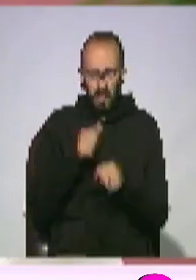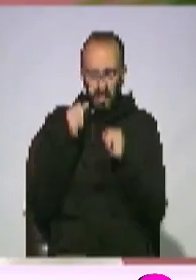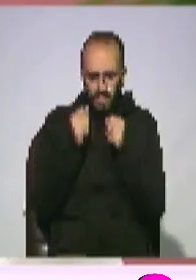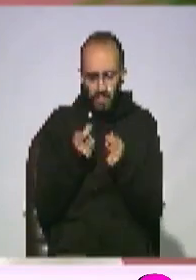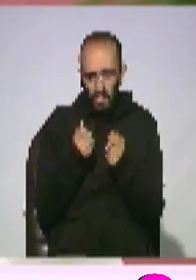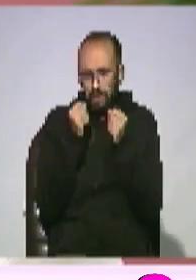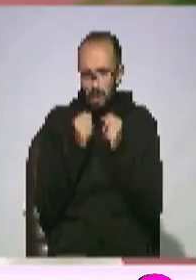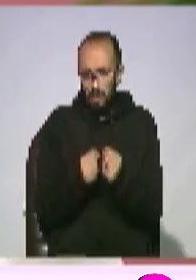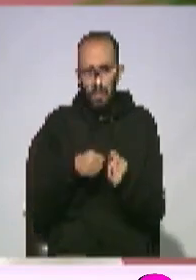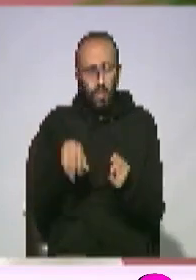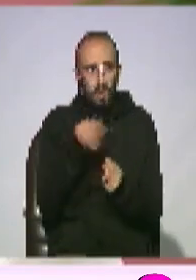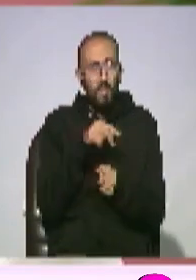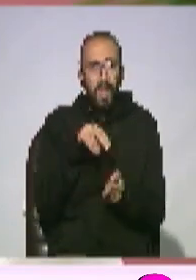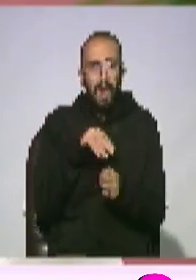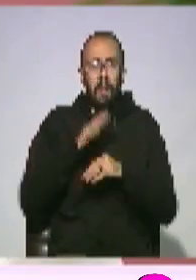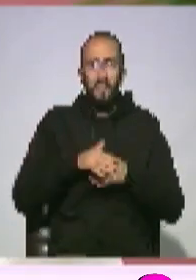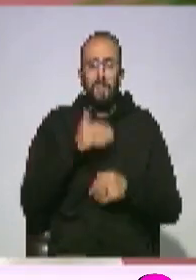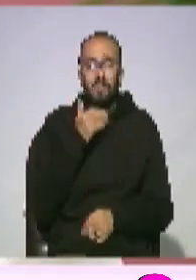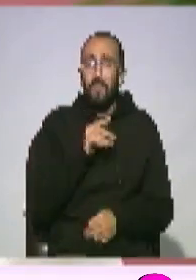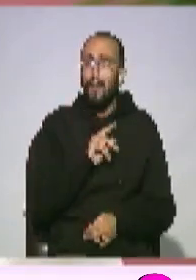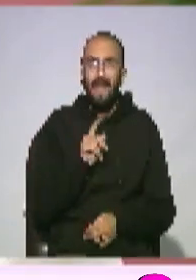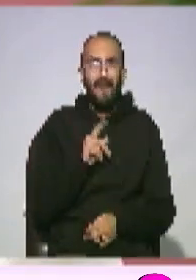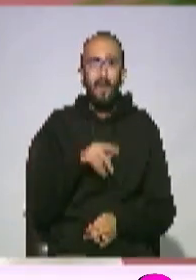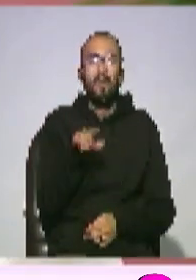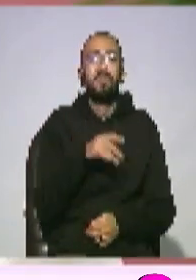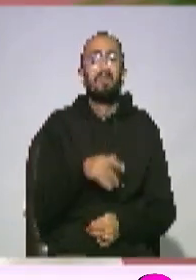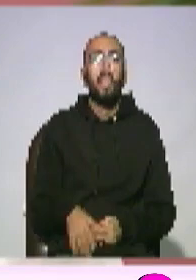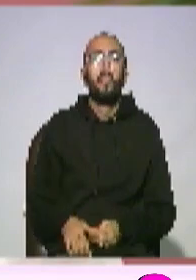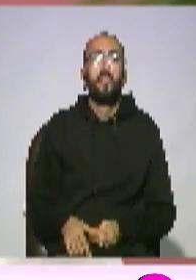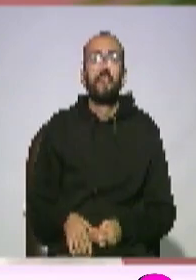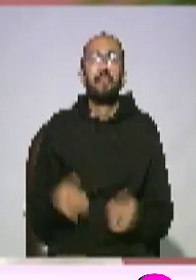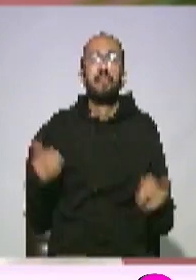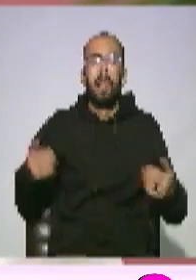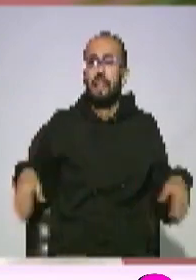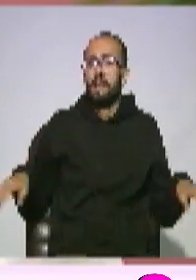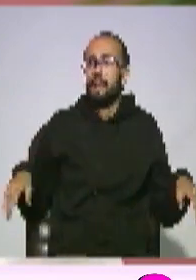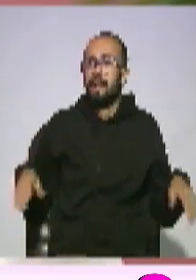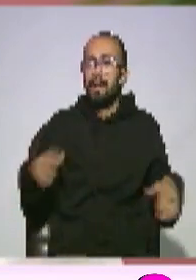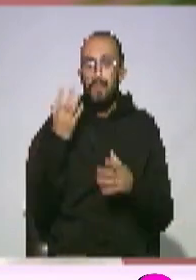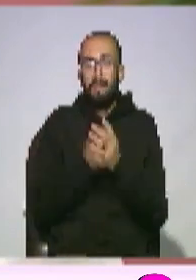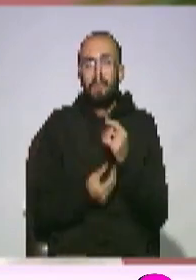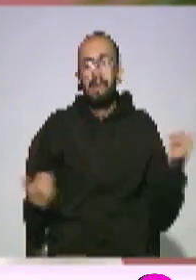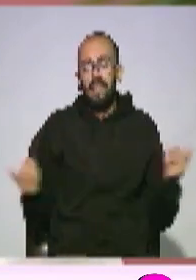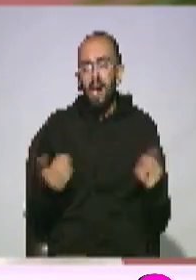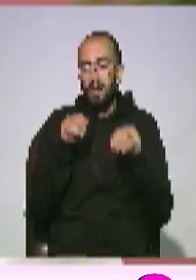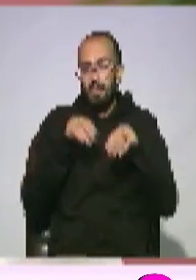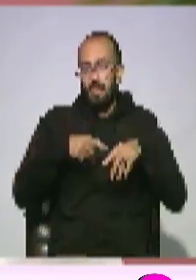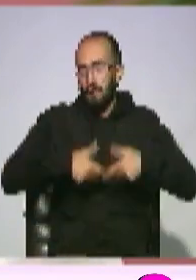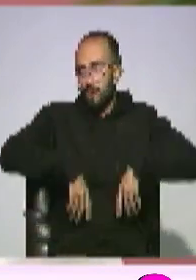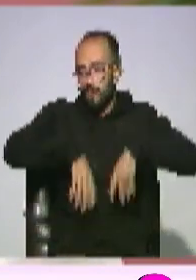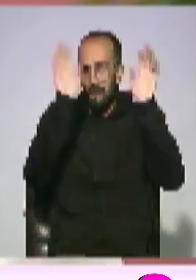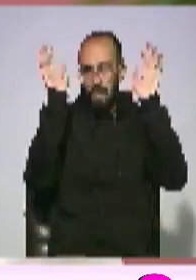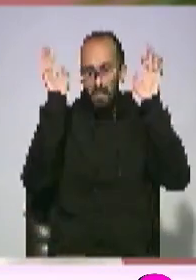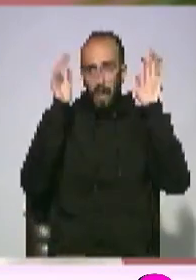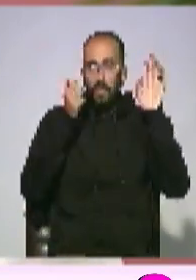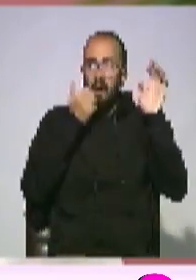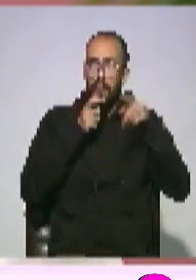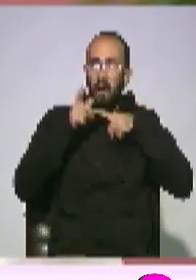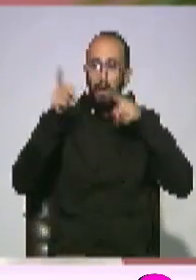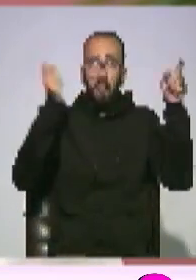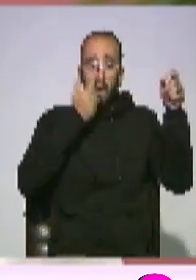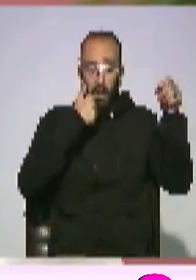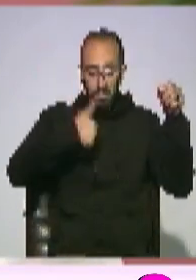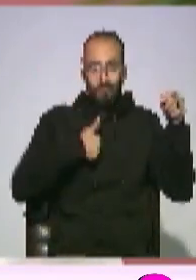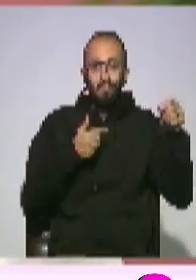على الاخلاق، لا خالص، دي ناس بتستسهل، دي ناس عايزه اي وسيله لتعليق اخطائها.